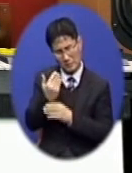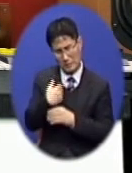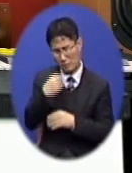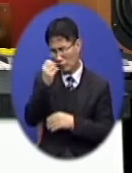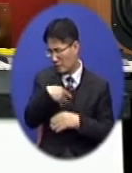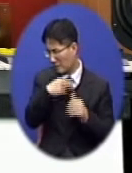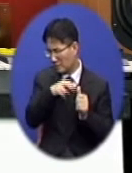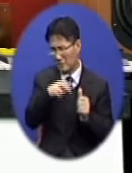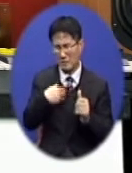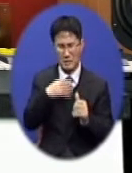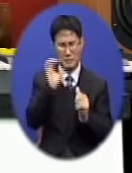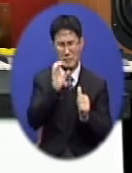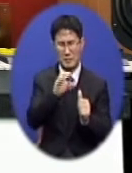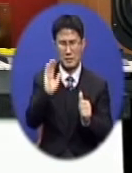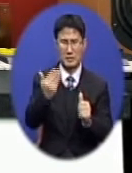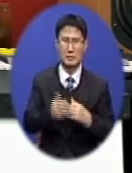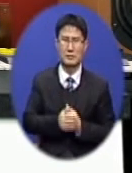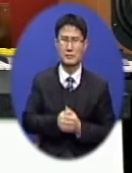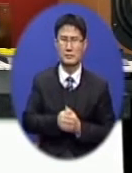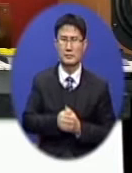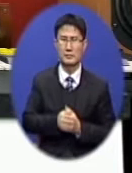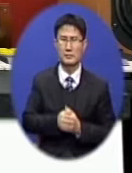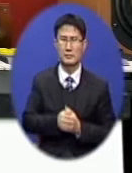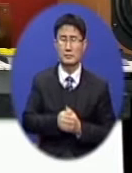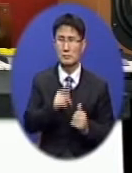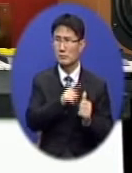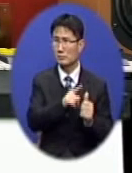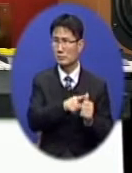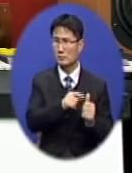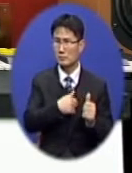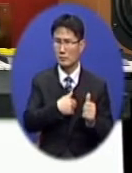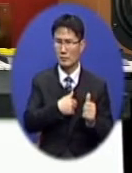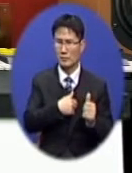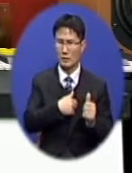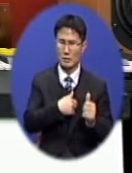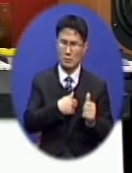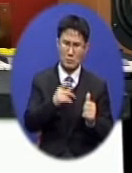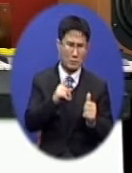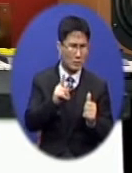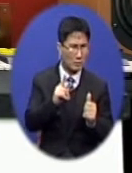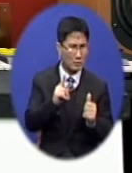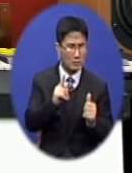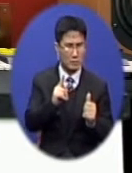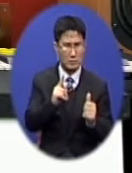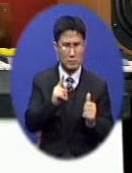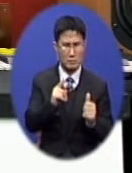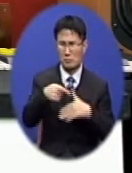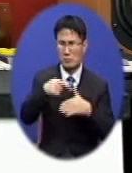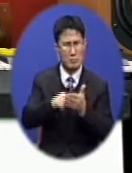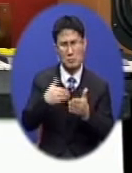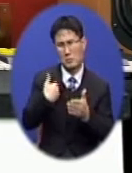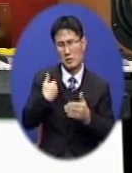그냥 구박을 막 했거든요. 구박을 막 해왔는데 그 여자도 머리가 멍청한가 어쩐가 몰라지만 진심은